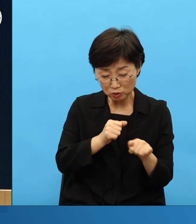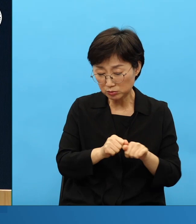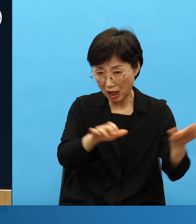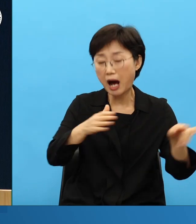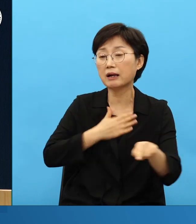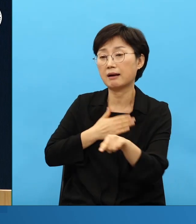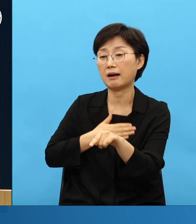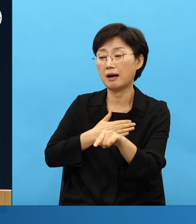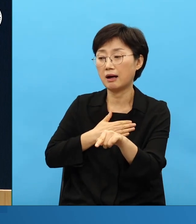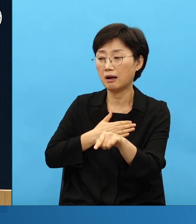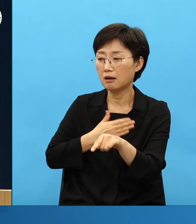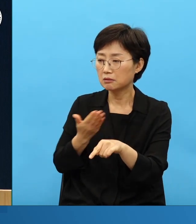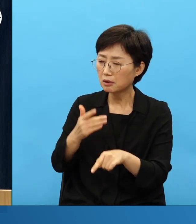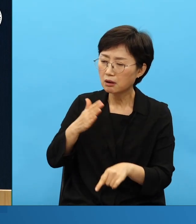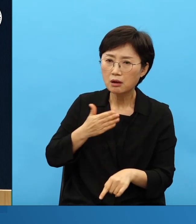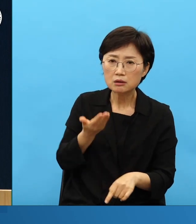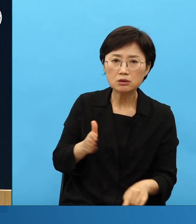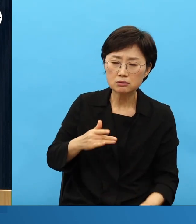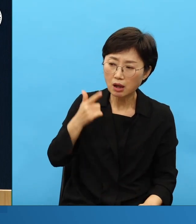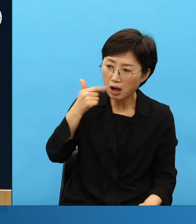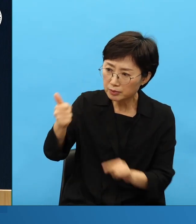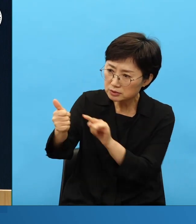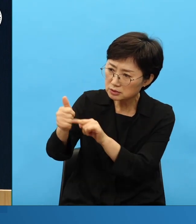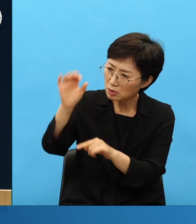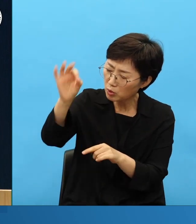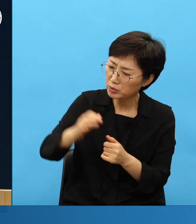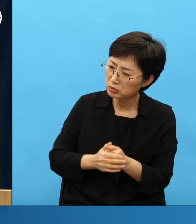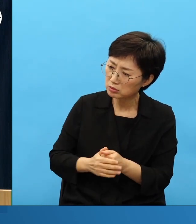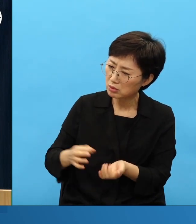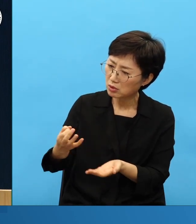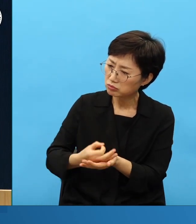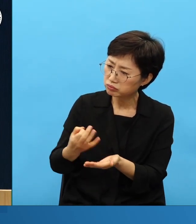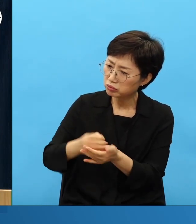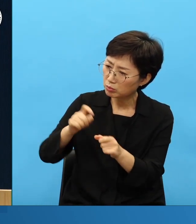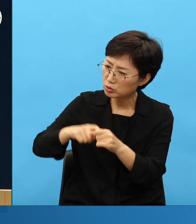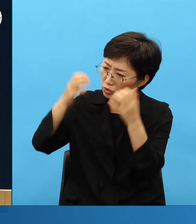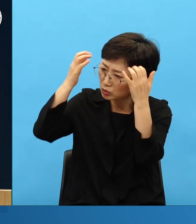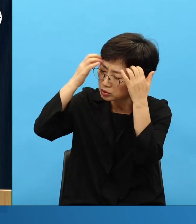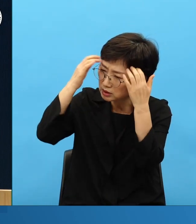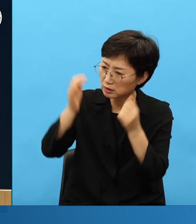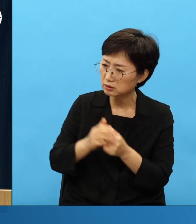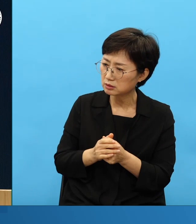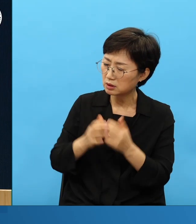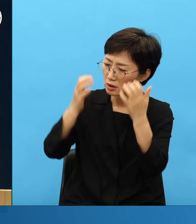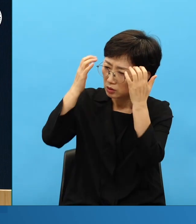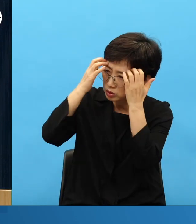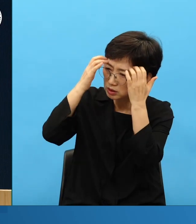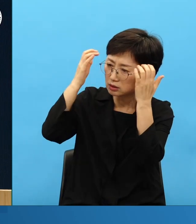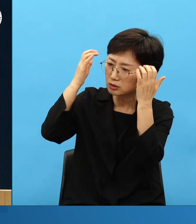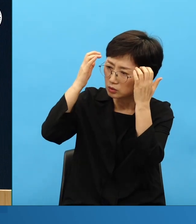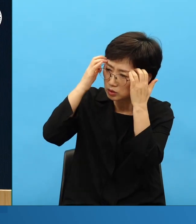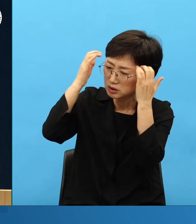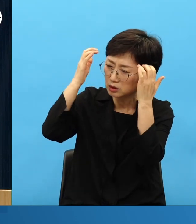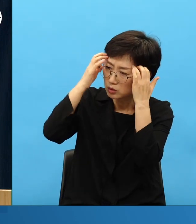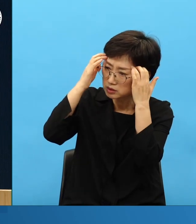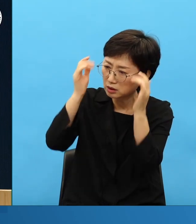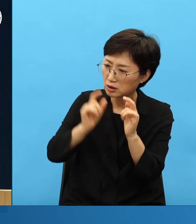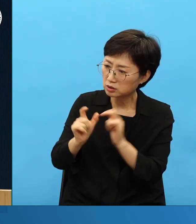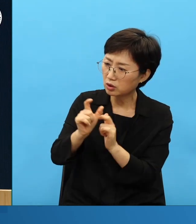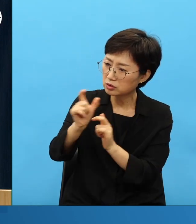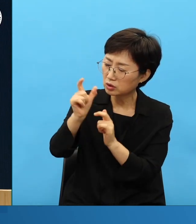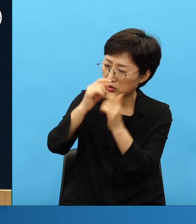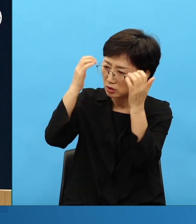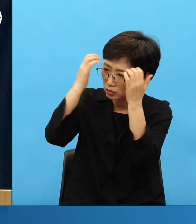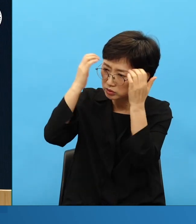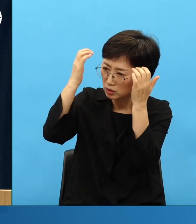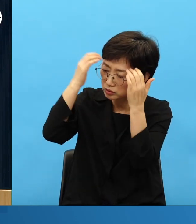neighborhood. 근데 보니까 돈 번다고 고생하고 뭐하다 고생하다가 병들어서 돌아가셔 버리더라고요. He suffered trying